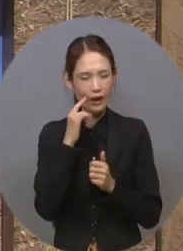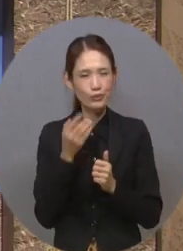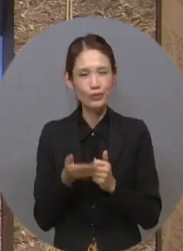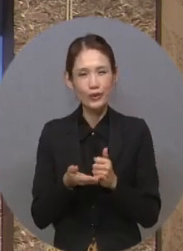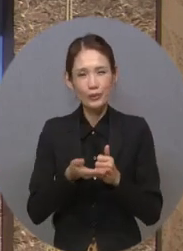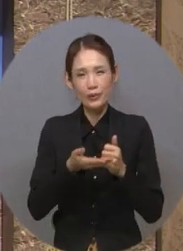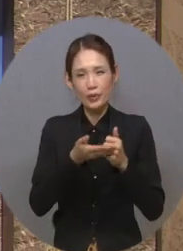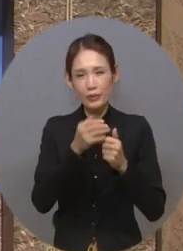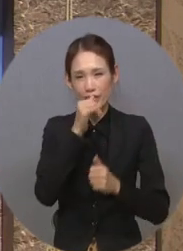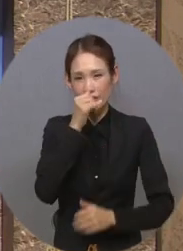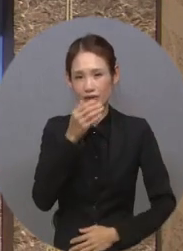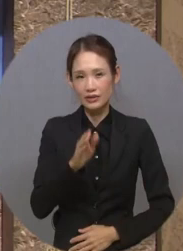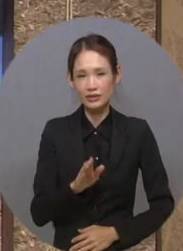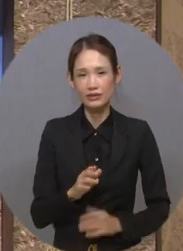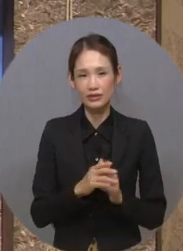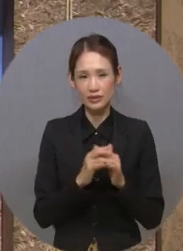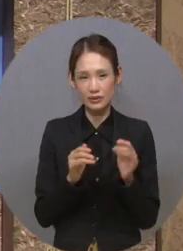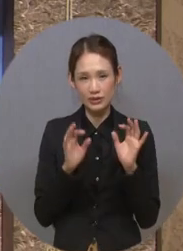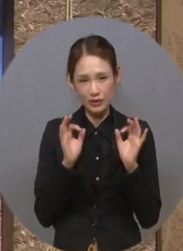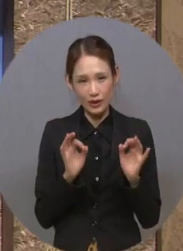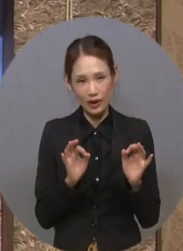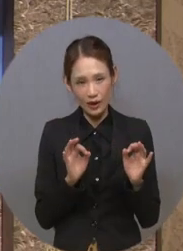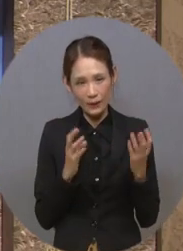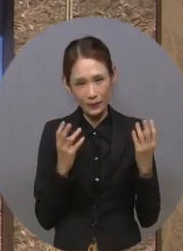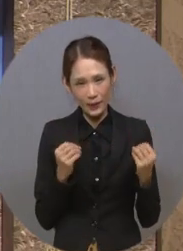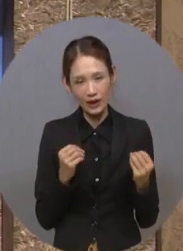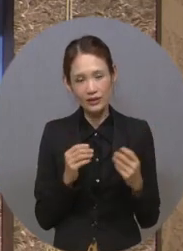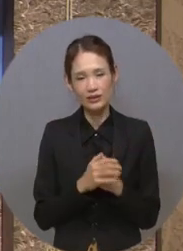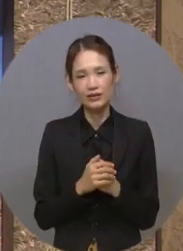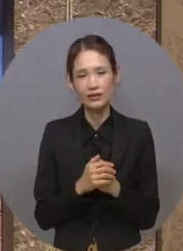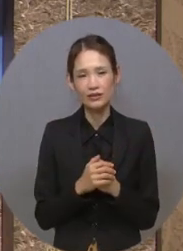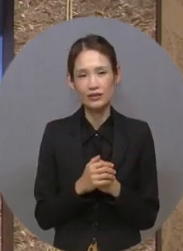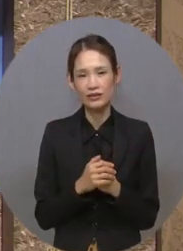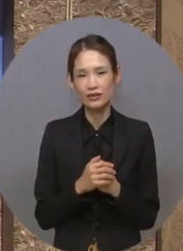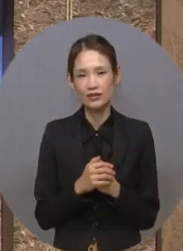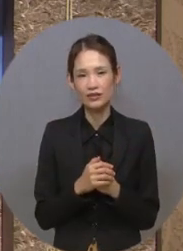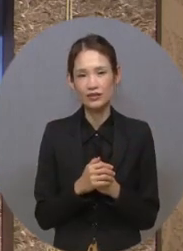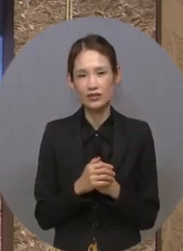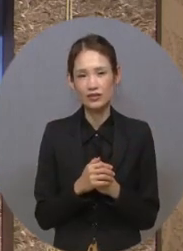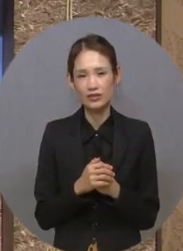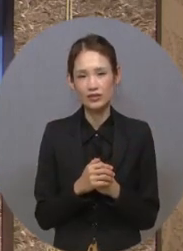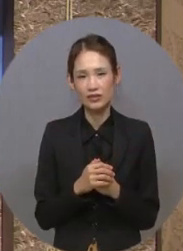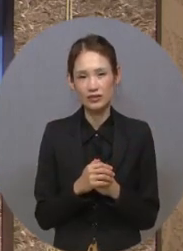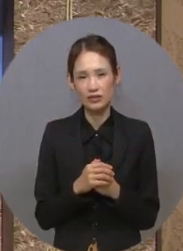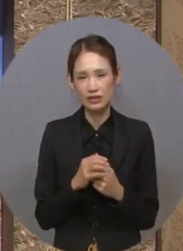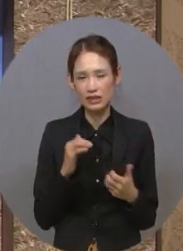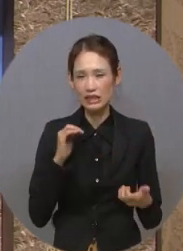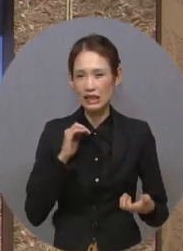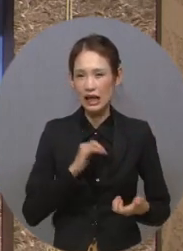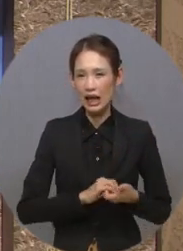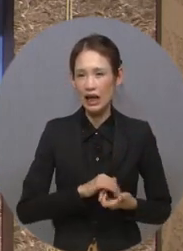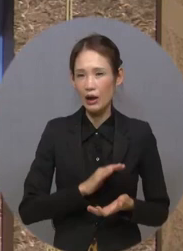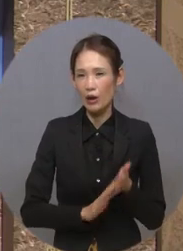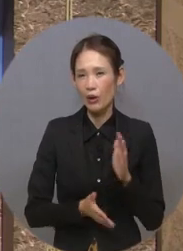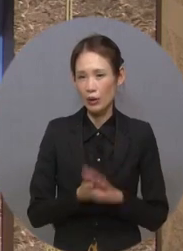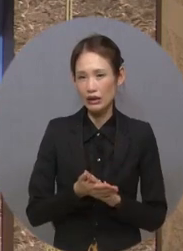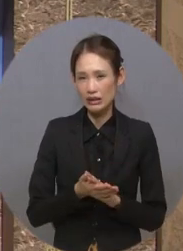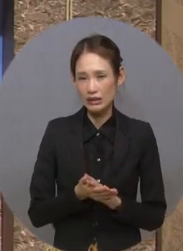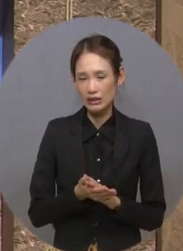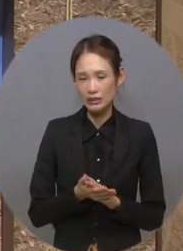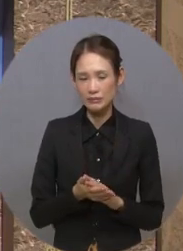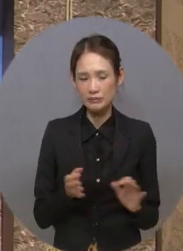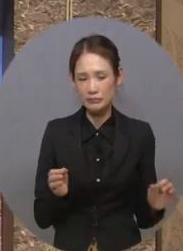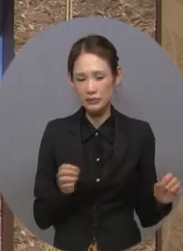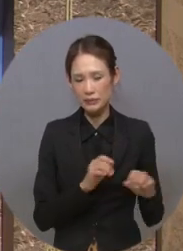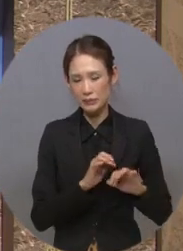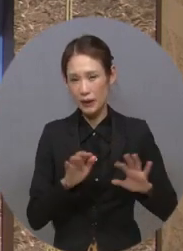예, 시민들이 보고 파는 시민들이 워낙 많고 그래서 네. 그렇다고 무제한으로 풀 수는 없잖아요. 그렇죠. 예, 방역 수칙도